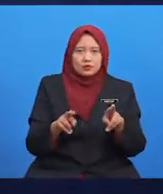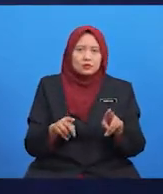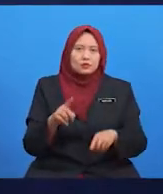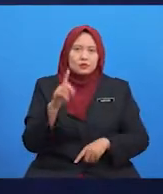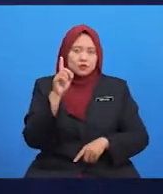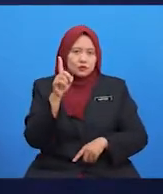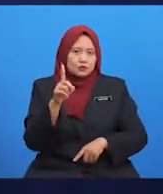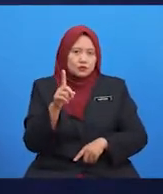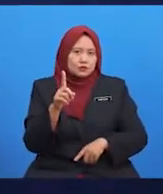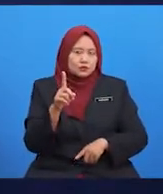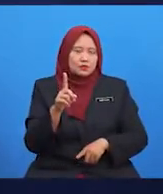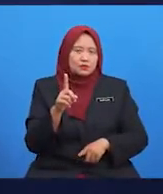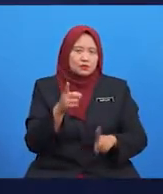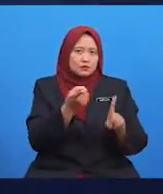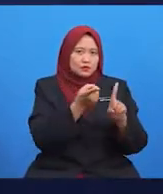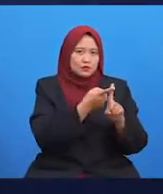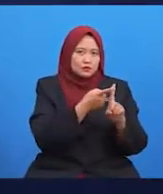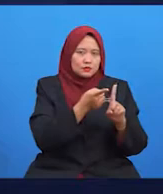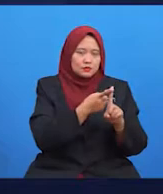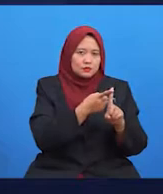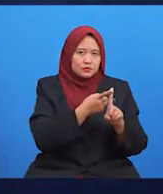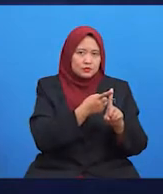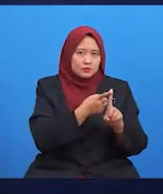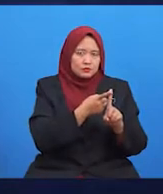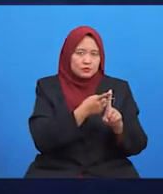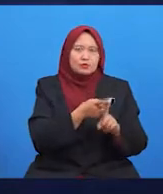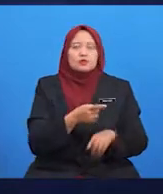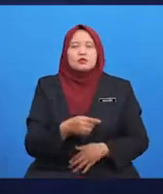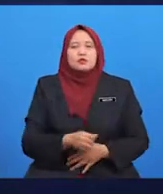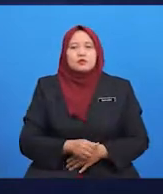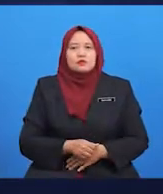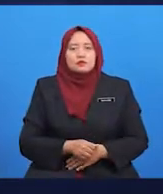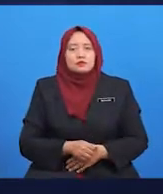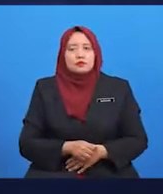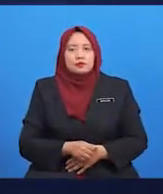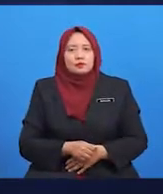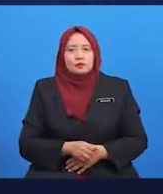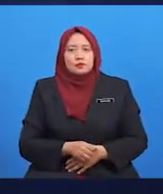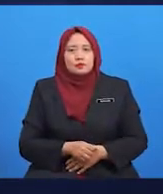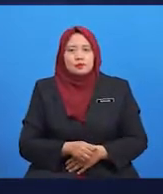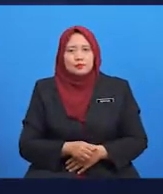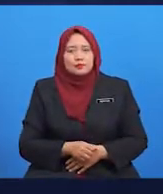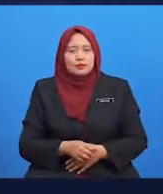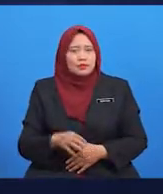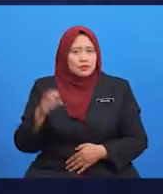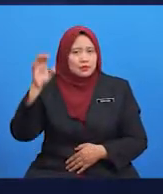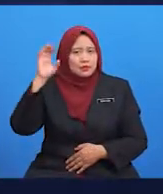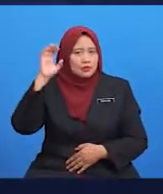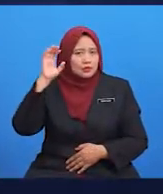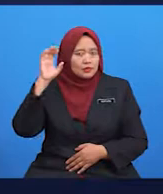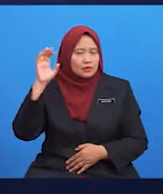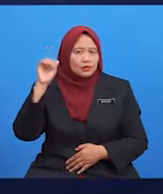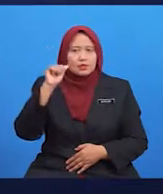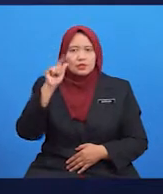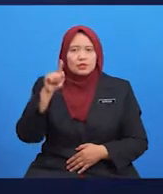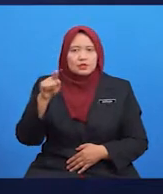kunci azan, aku dan dia ke masjid untuk bersolat. Jadi,